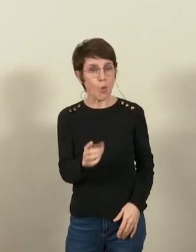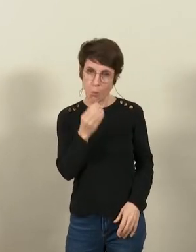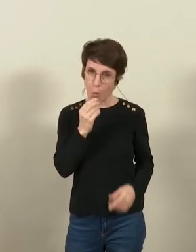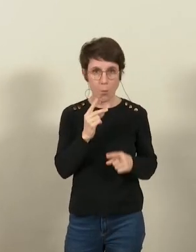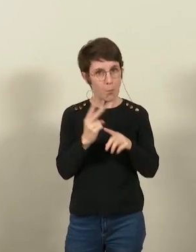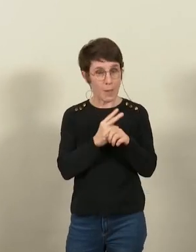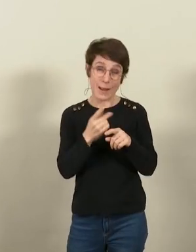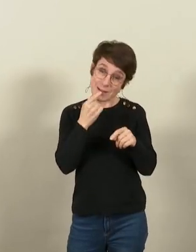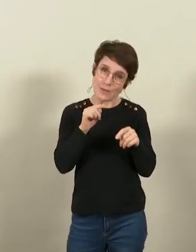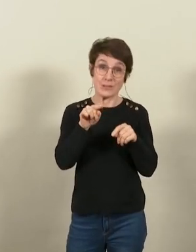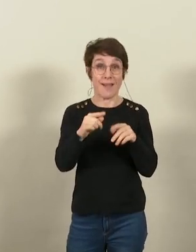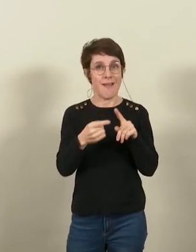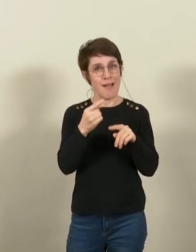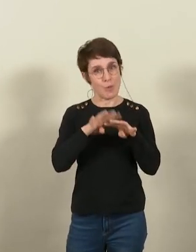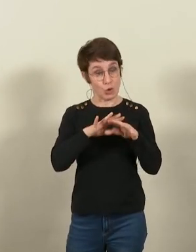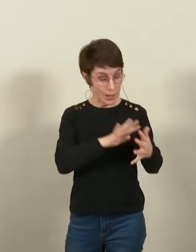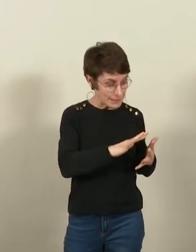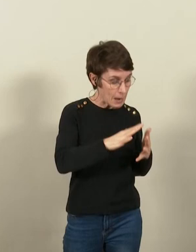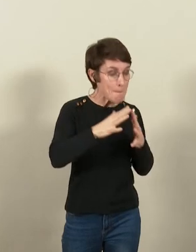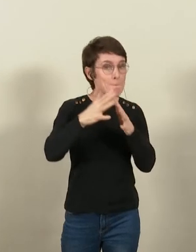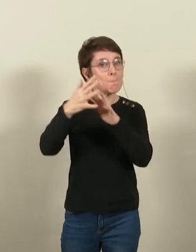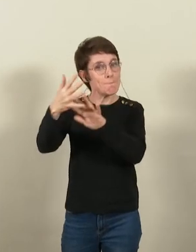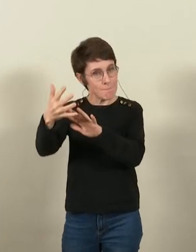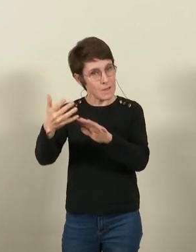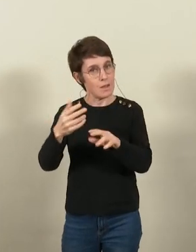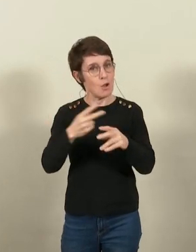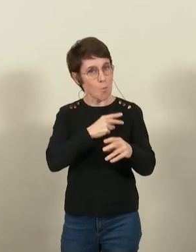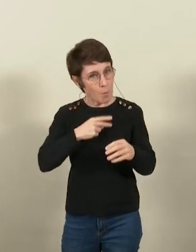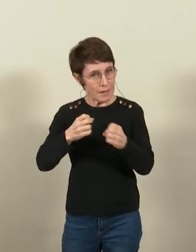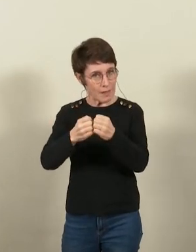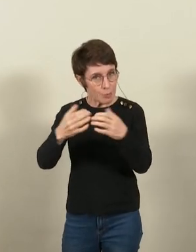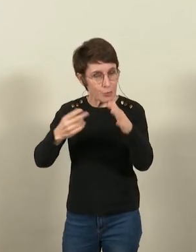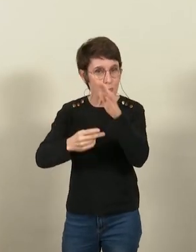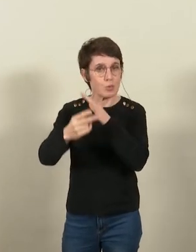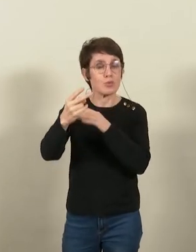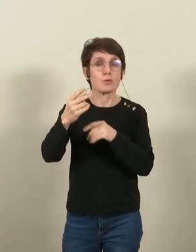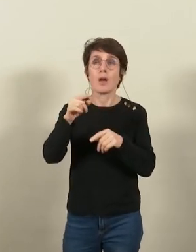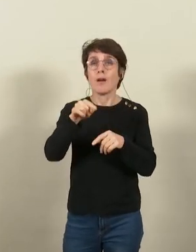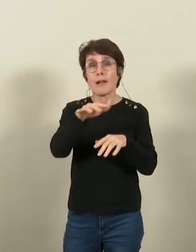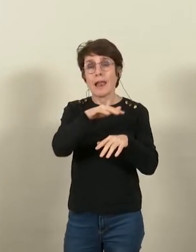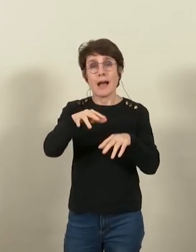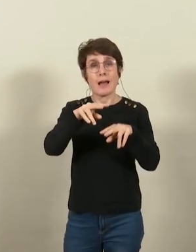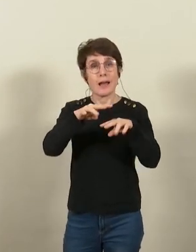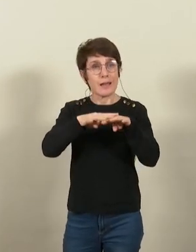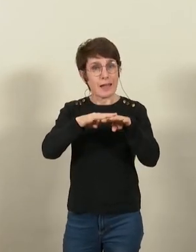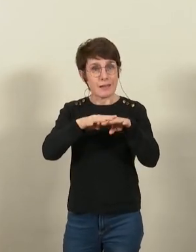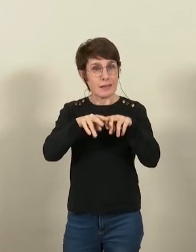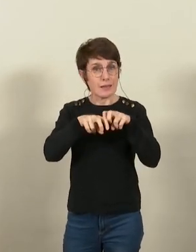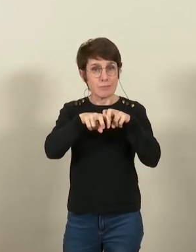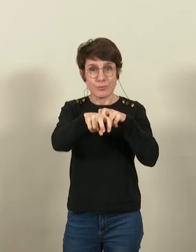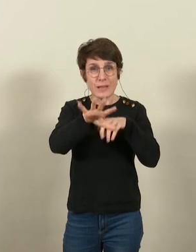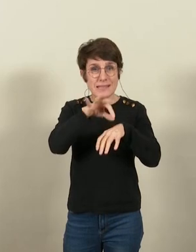aussi pour le quartier pour un site qui est à 5 minutes monreain de la mairie